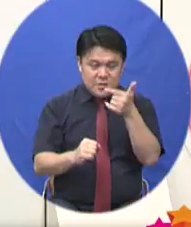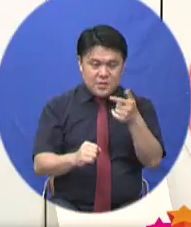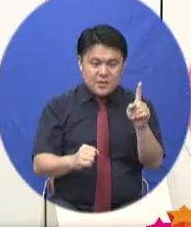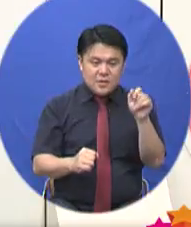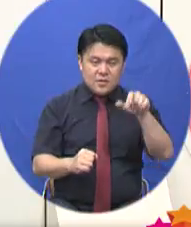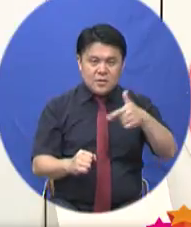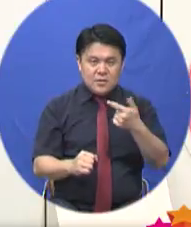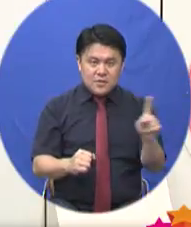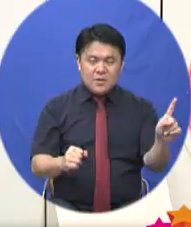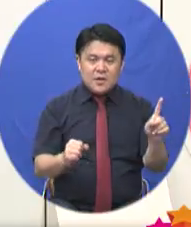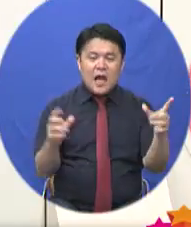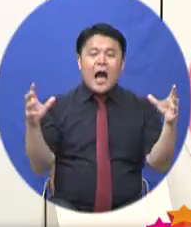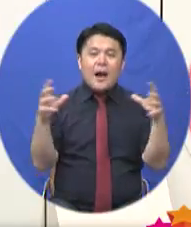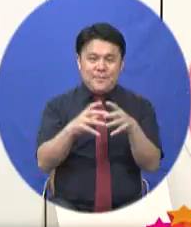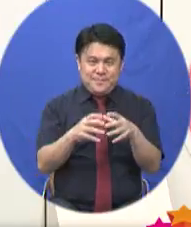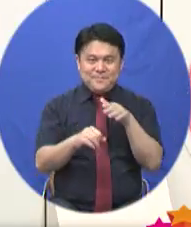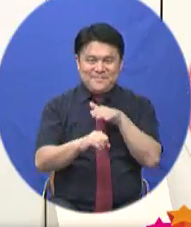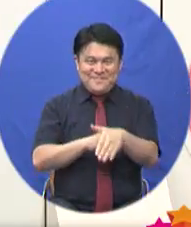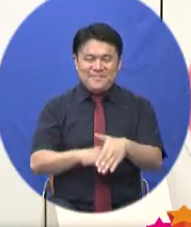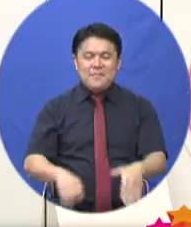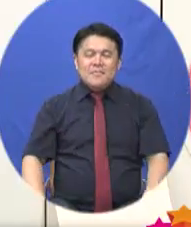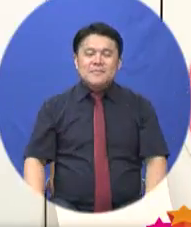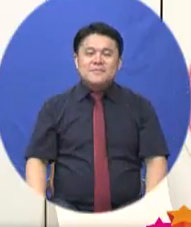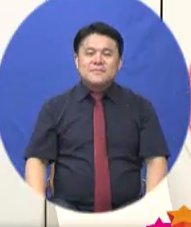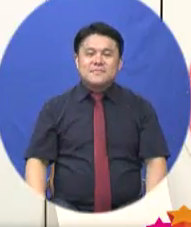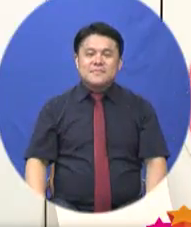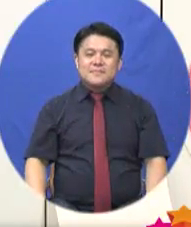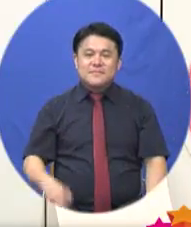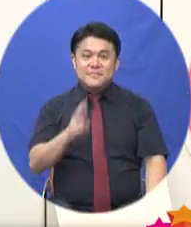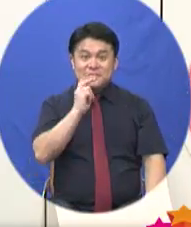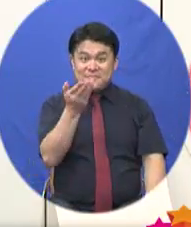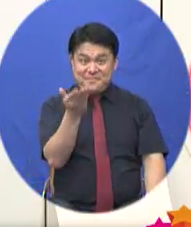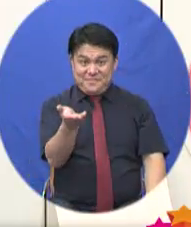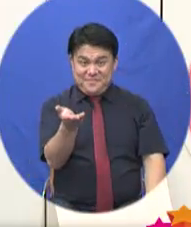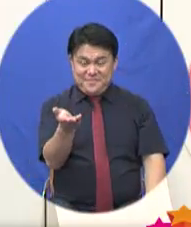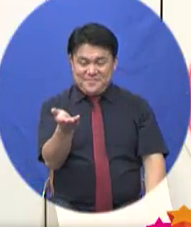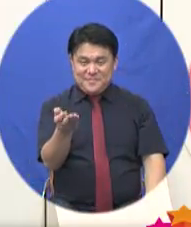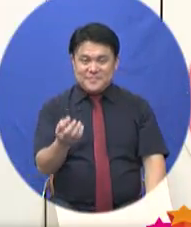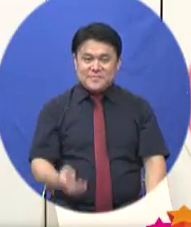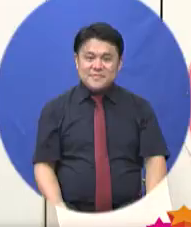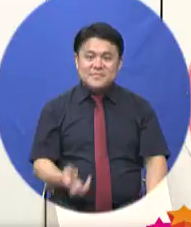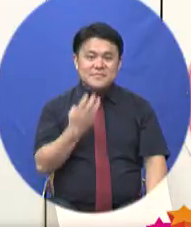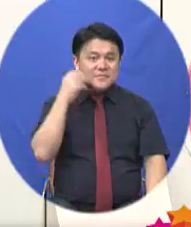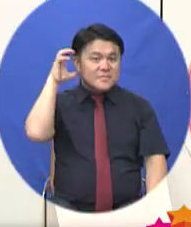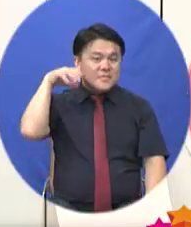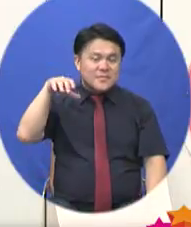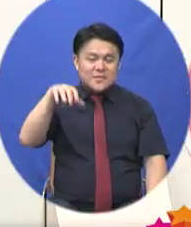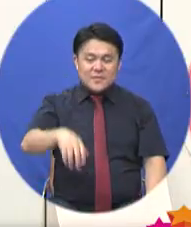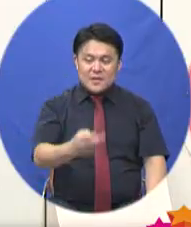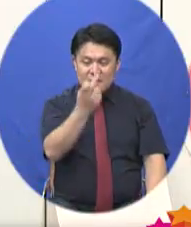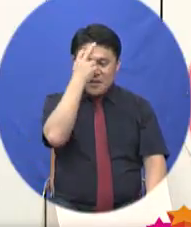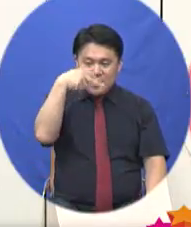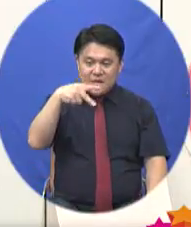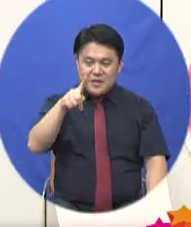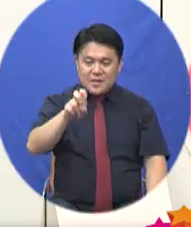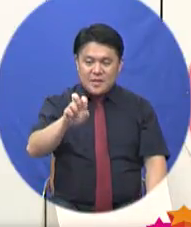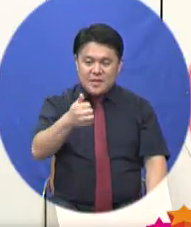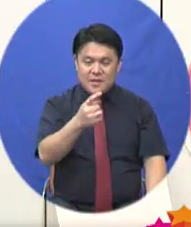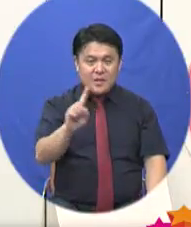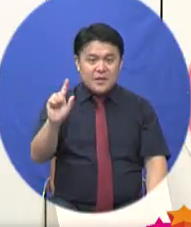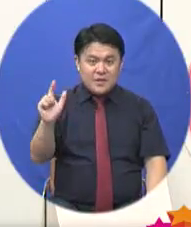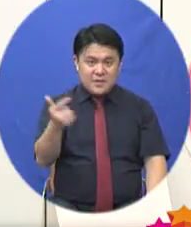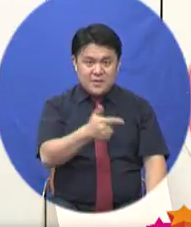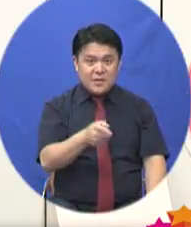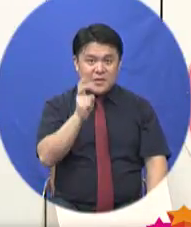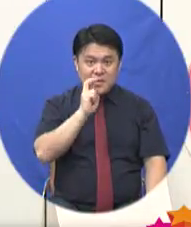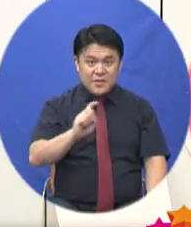나오나하고 섞은 목소리요. 섞은 목소리로 예. 예, 음악 드리겠습니다. 서울 예. 영등포구에서 최사만님이